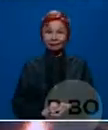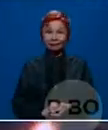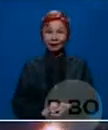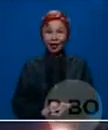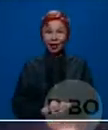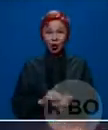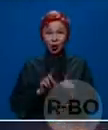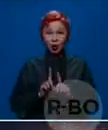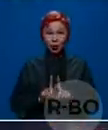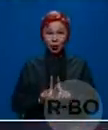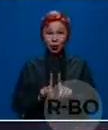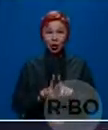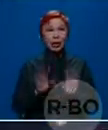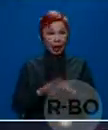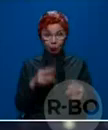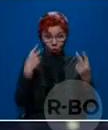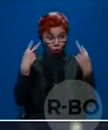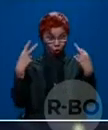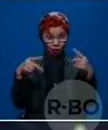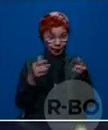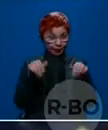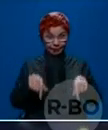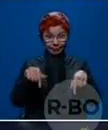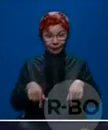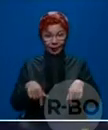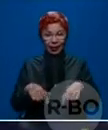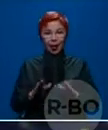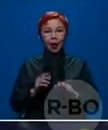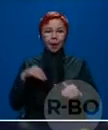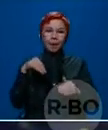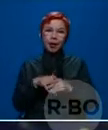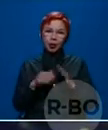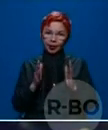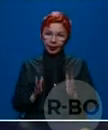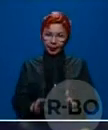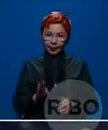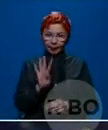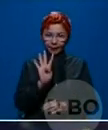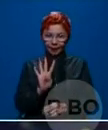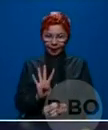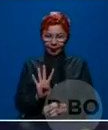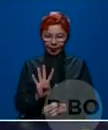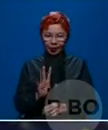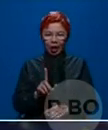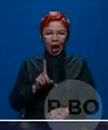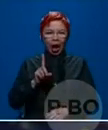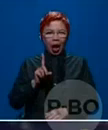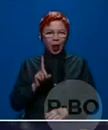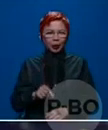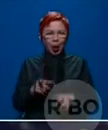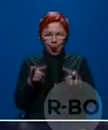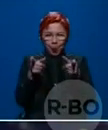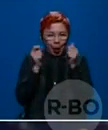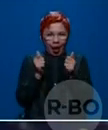para pasangan calon dan penonton hadirin Kini kita masuk ke Sesi keempat dan ini adalah sesi yang harusnya Sangat